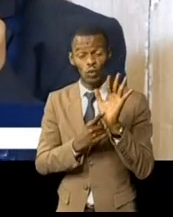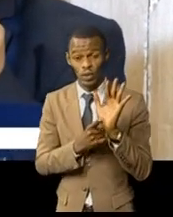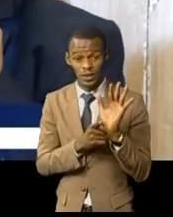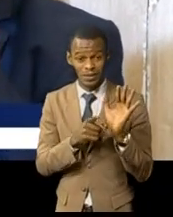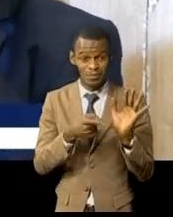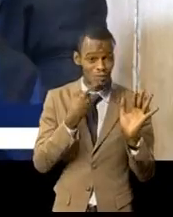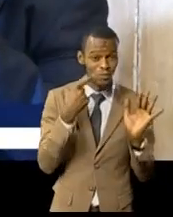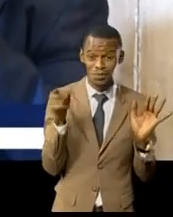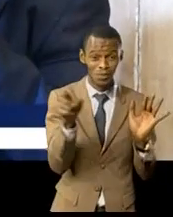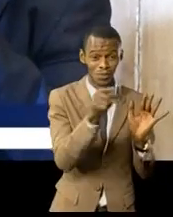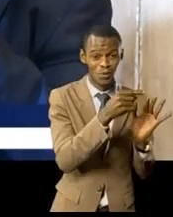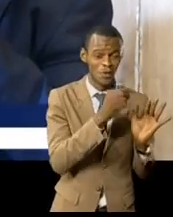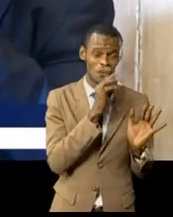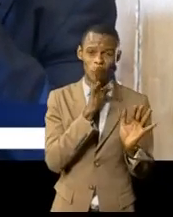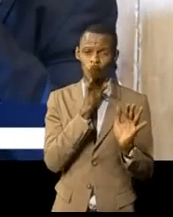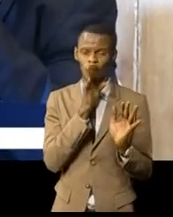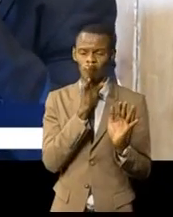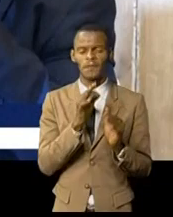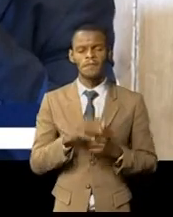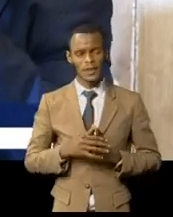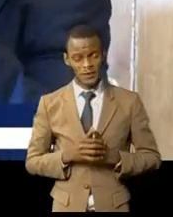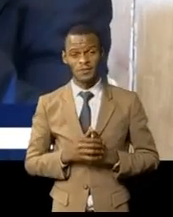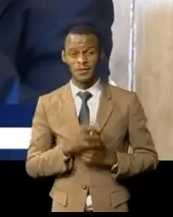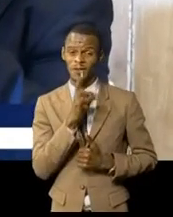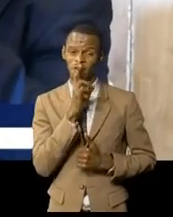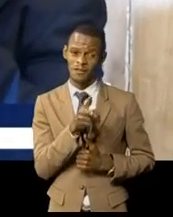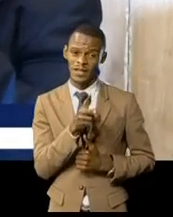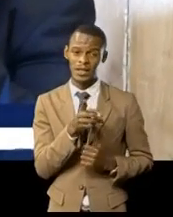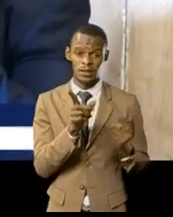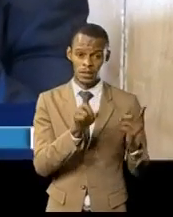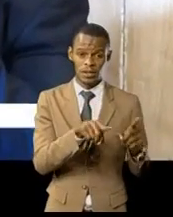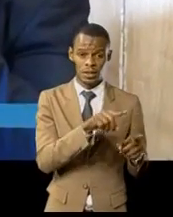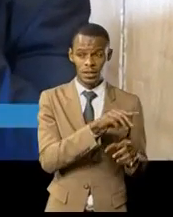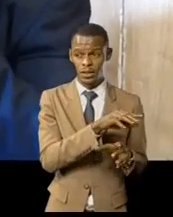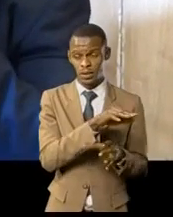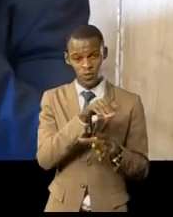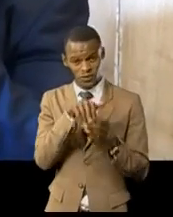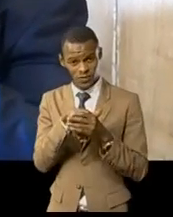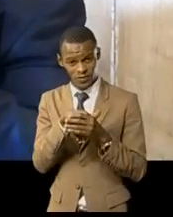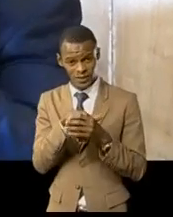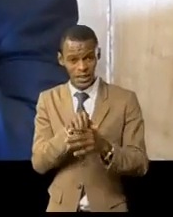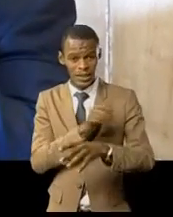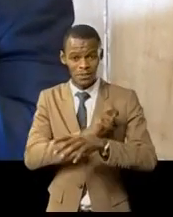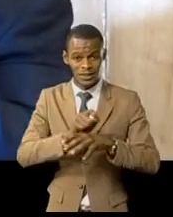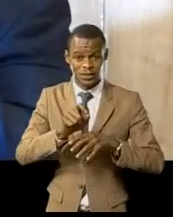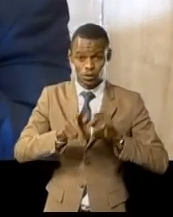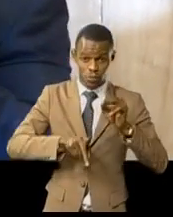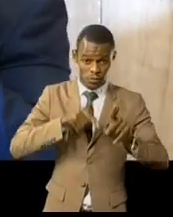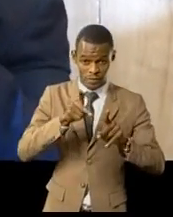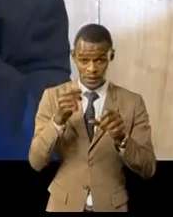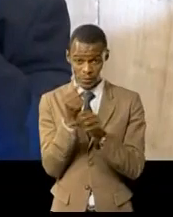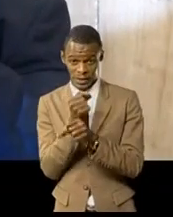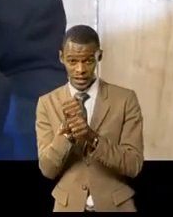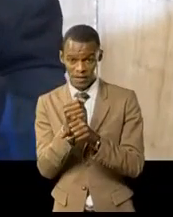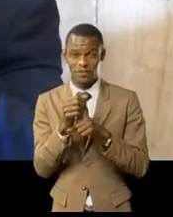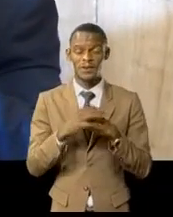publique. Quand on vient dans l'administration publique, comme on n'a pas l'information, on